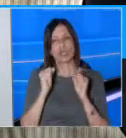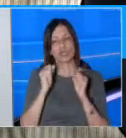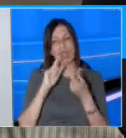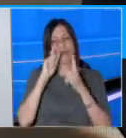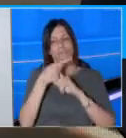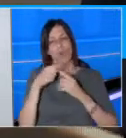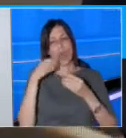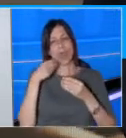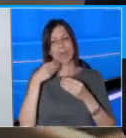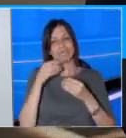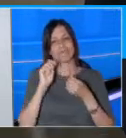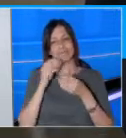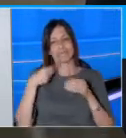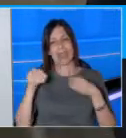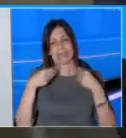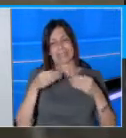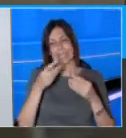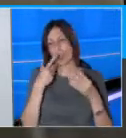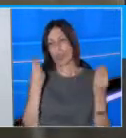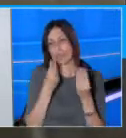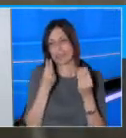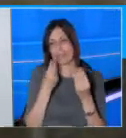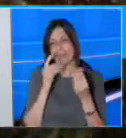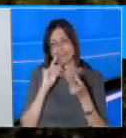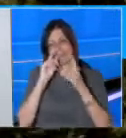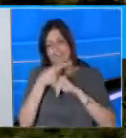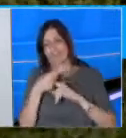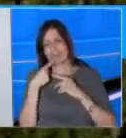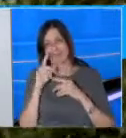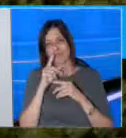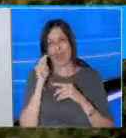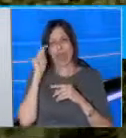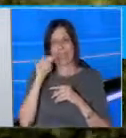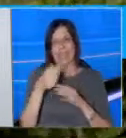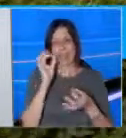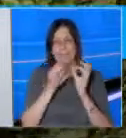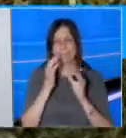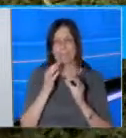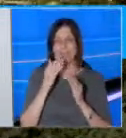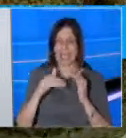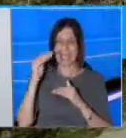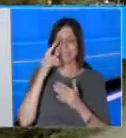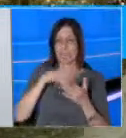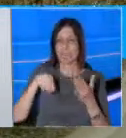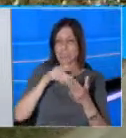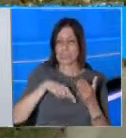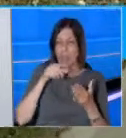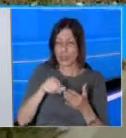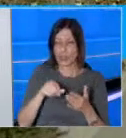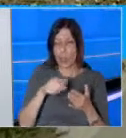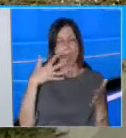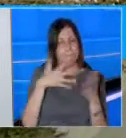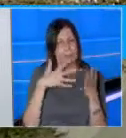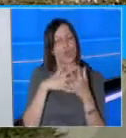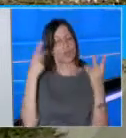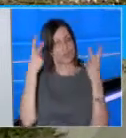לפלסטלינה בידי הממשלה הקודמת, וכל דבר הפכה אותו לחוק יסוד כדי לא להגיע למצב שבג"ץ פוסל אותו, והנה בג"ץ כן פוסל. אז הביקורת